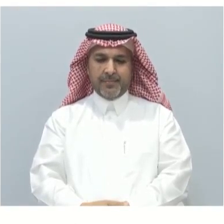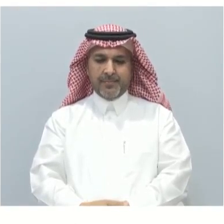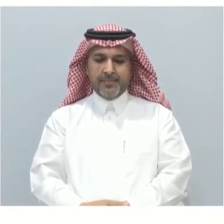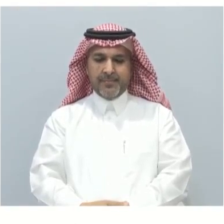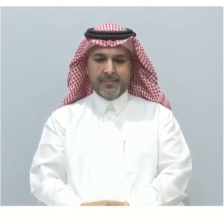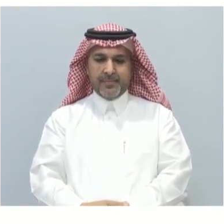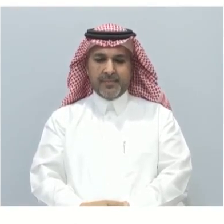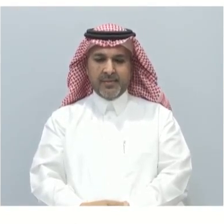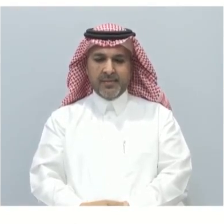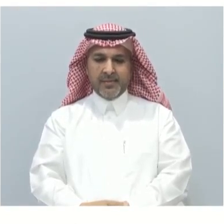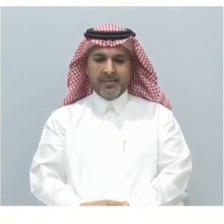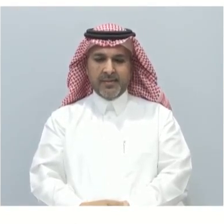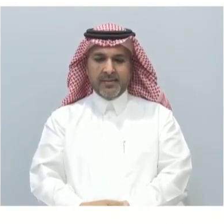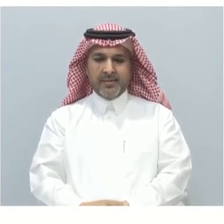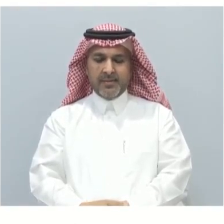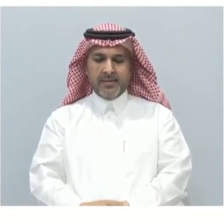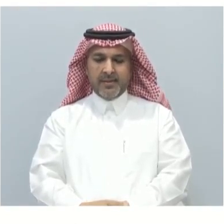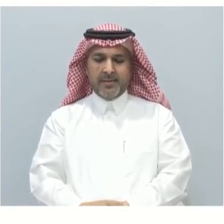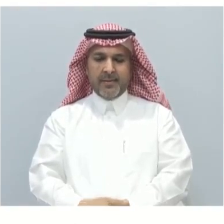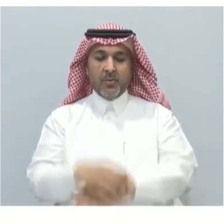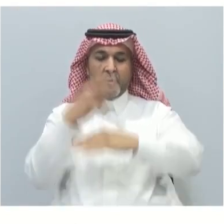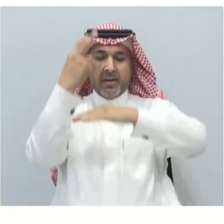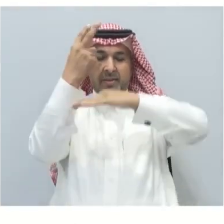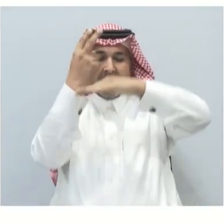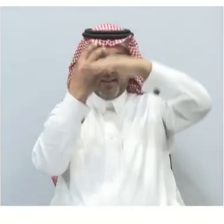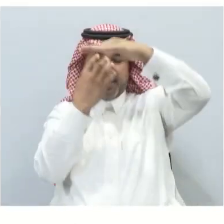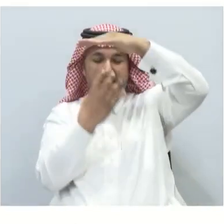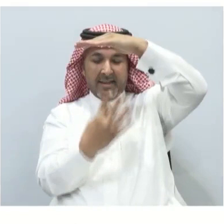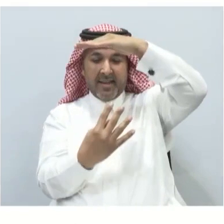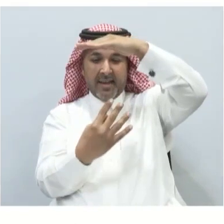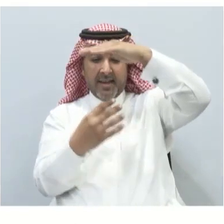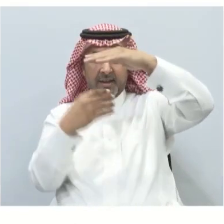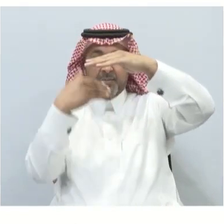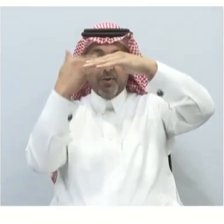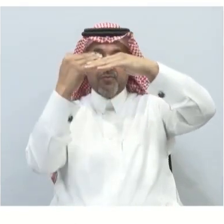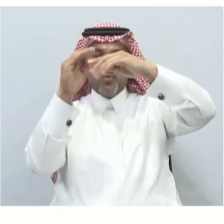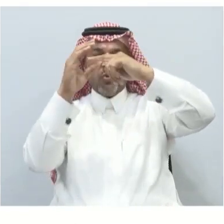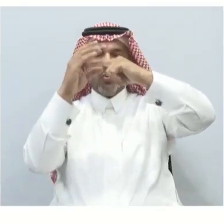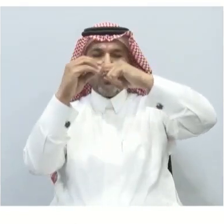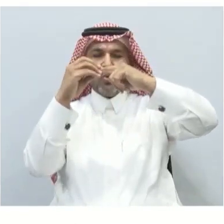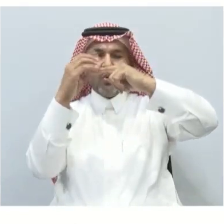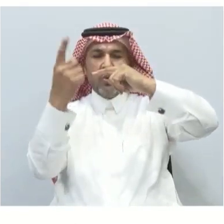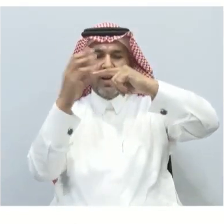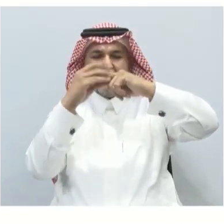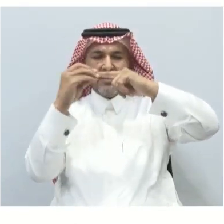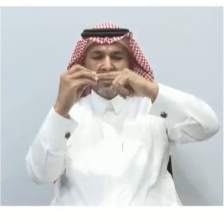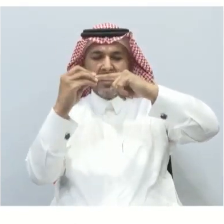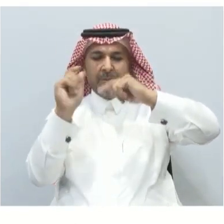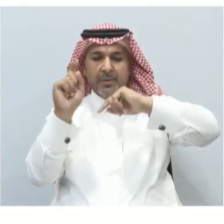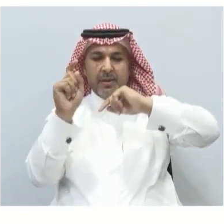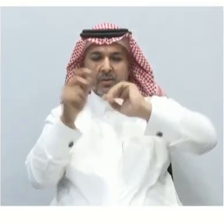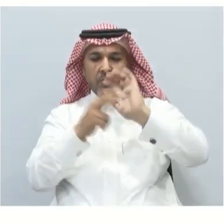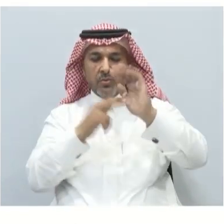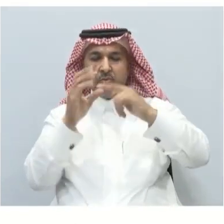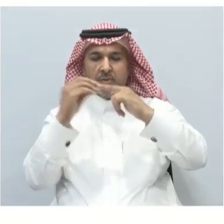قاللك 2 على سالب ا اسوا ناقص اكس تساوي سالب ا يعني